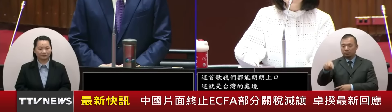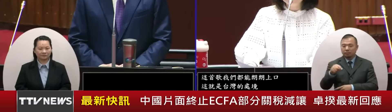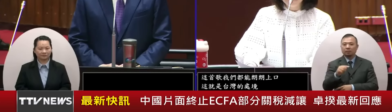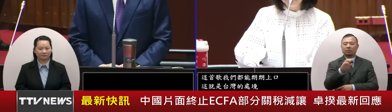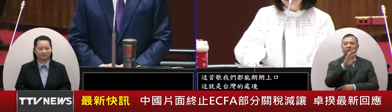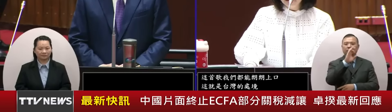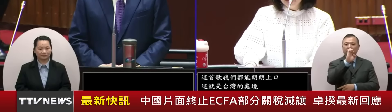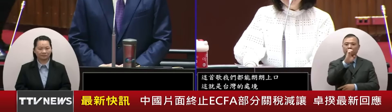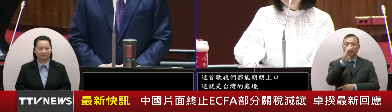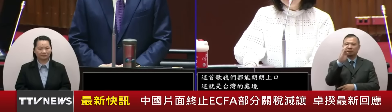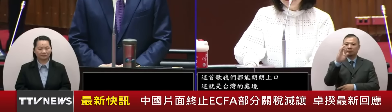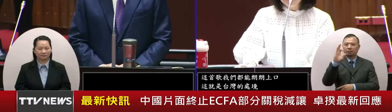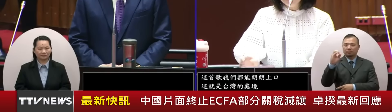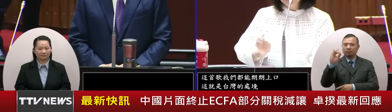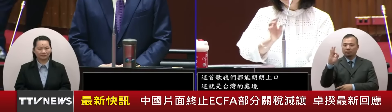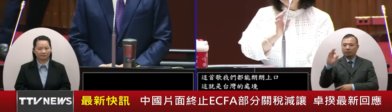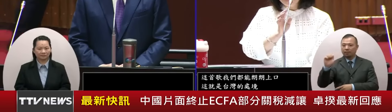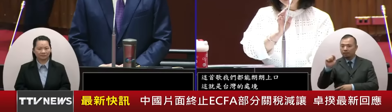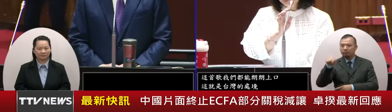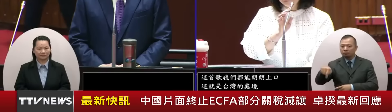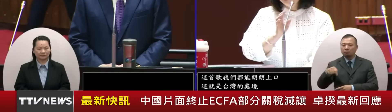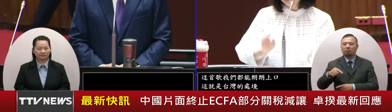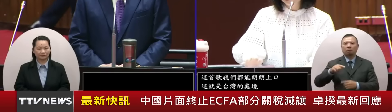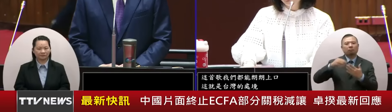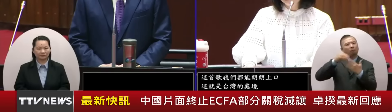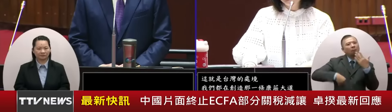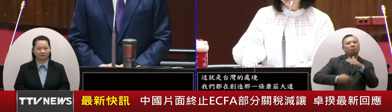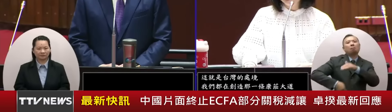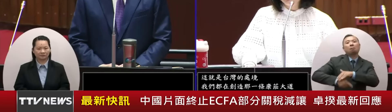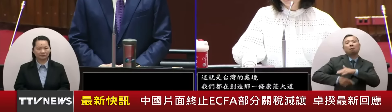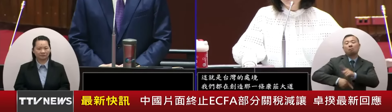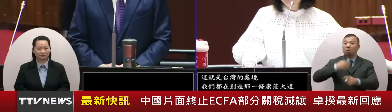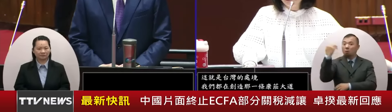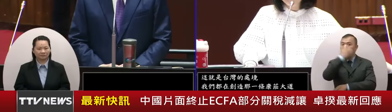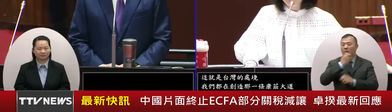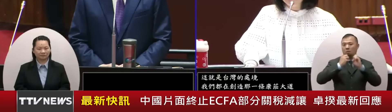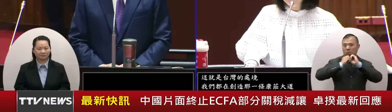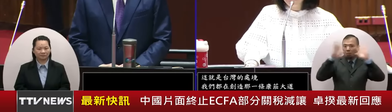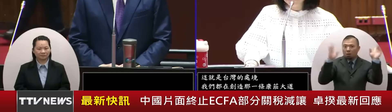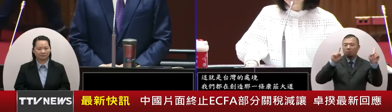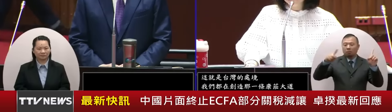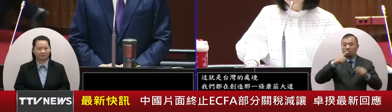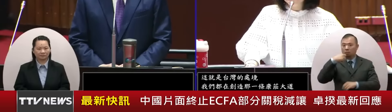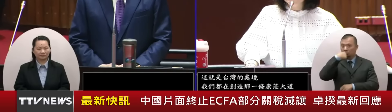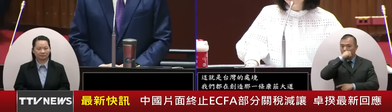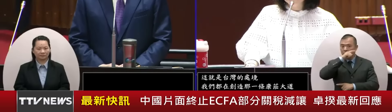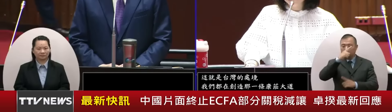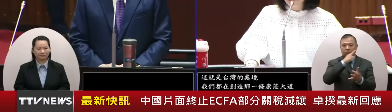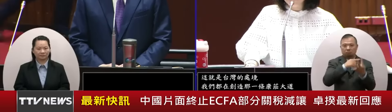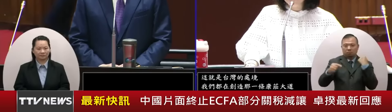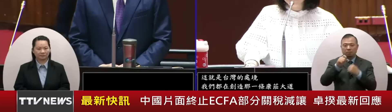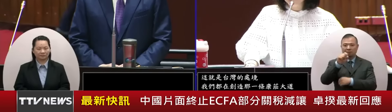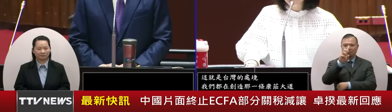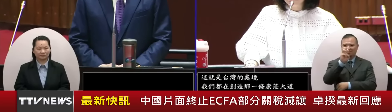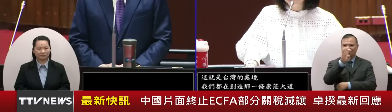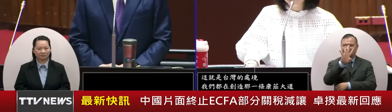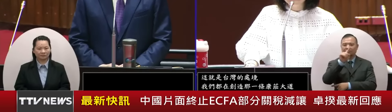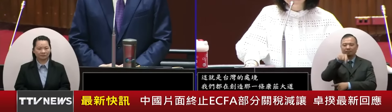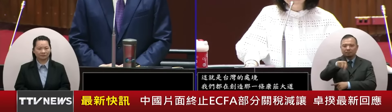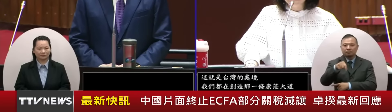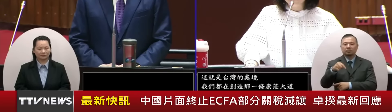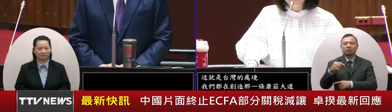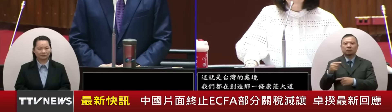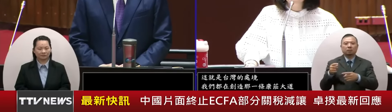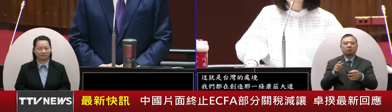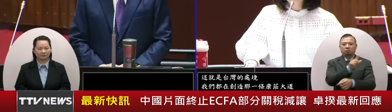关规范，那片面的来宣布终止对台湾 EFTA 134项的产品关